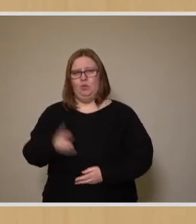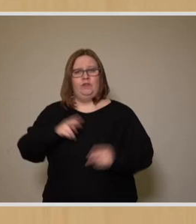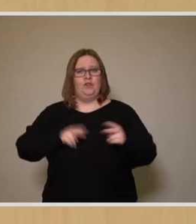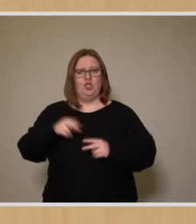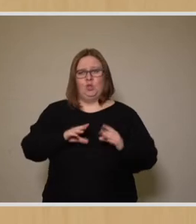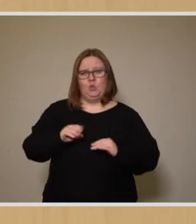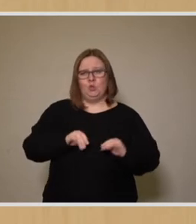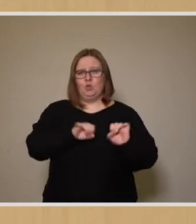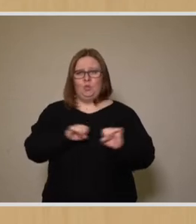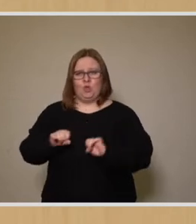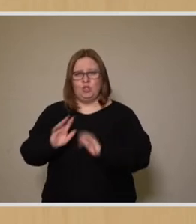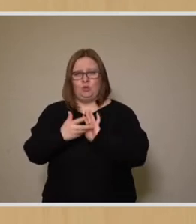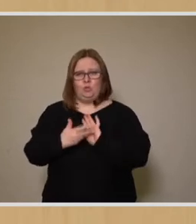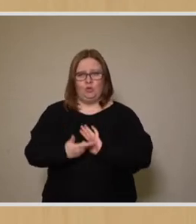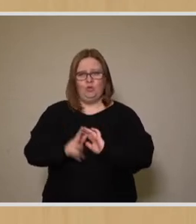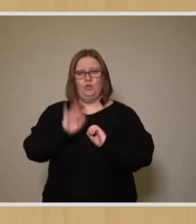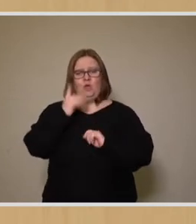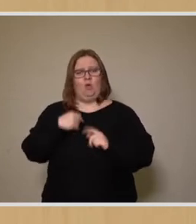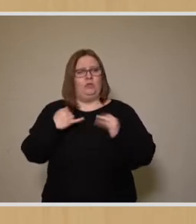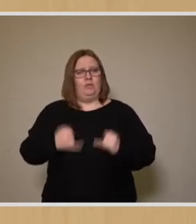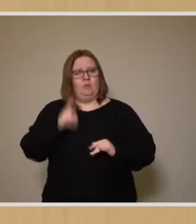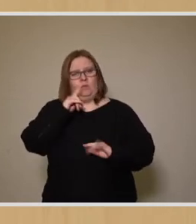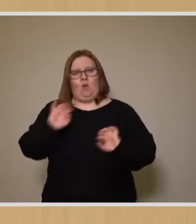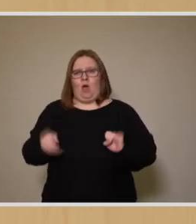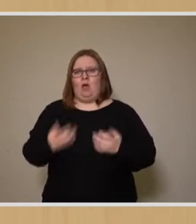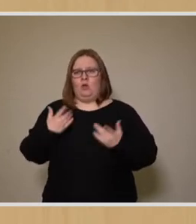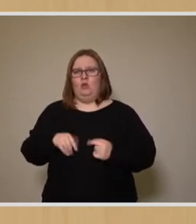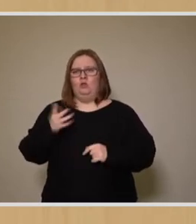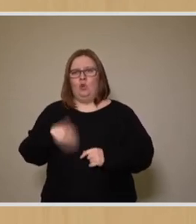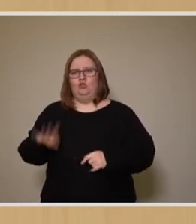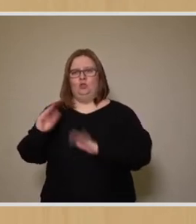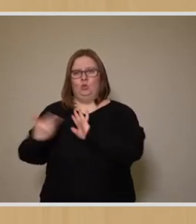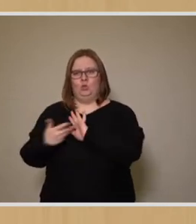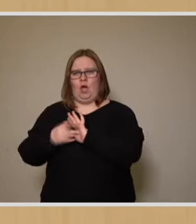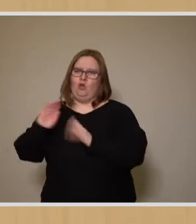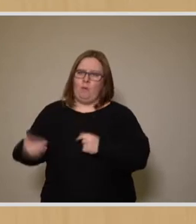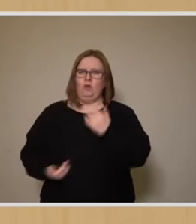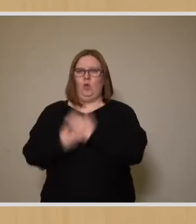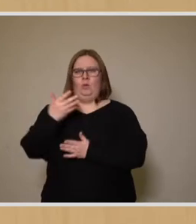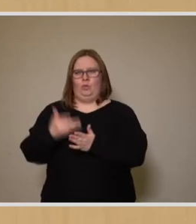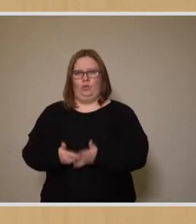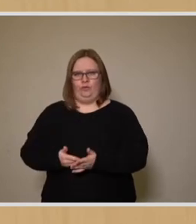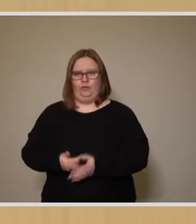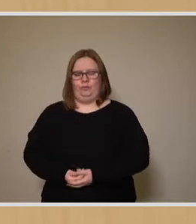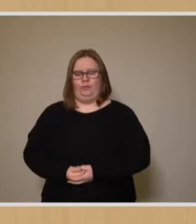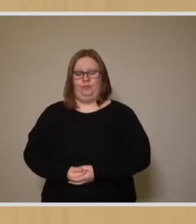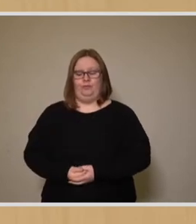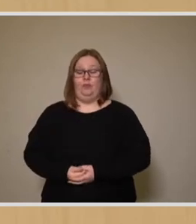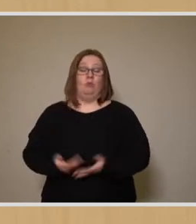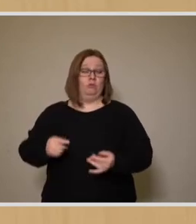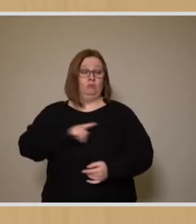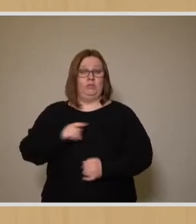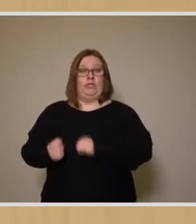verschiedenste Nutzungsmöglichkeiten geprüft und prüfen ganz aktuell durch die Stesat auch wieder Nutzungsmöglichkeiten. Wir